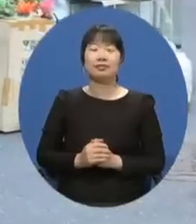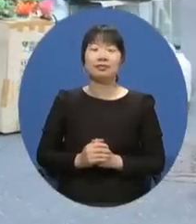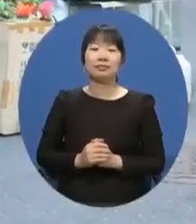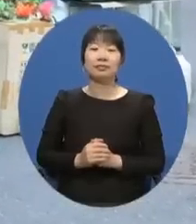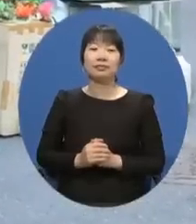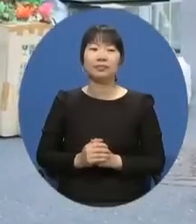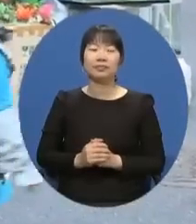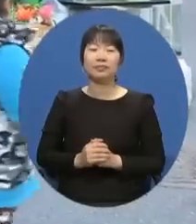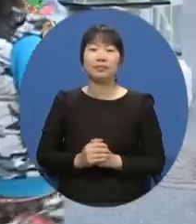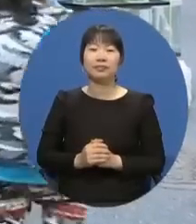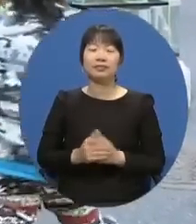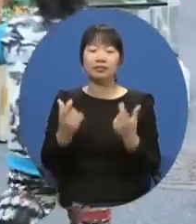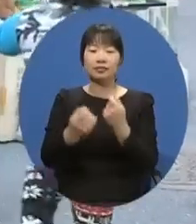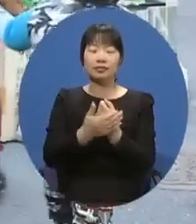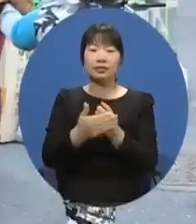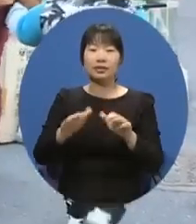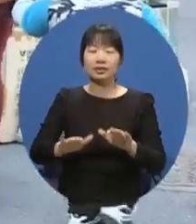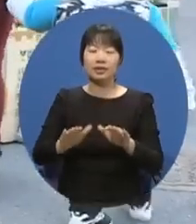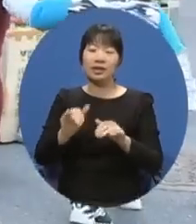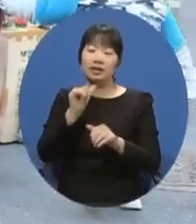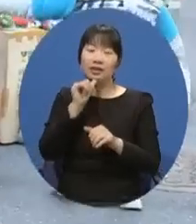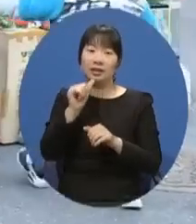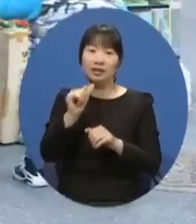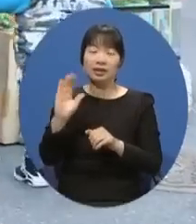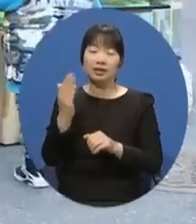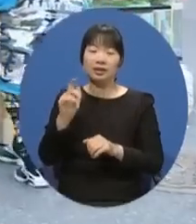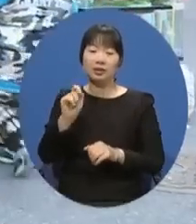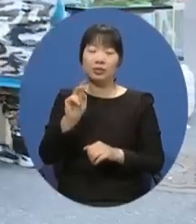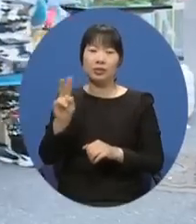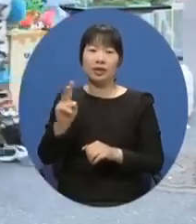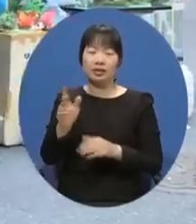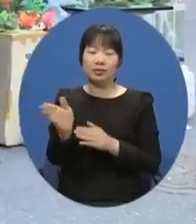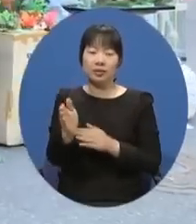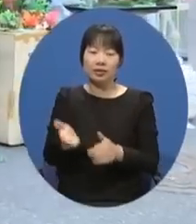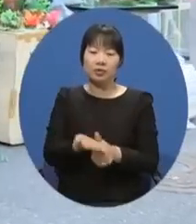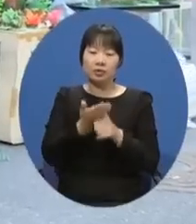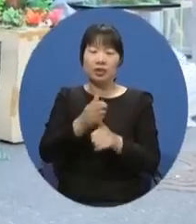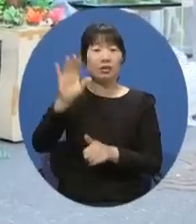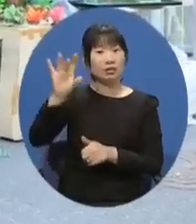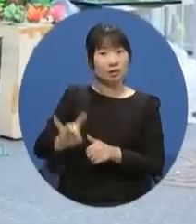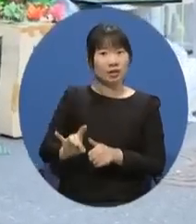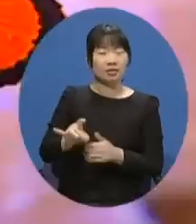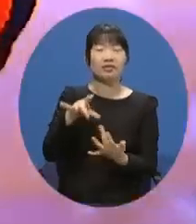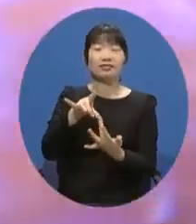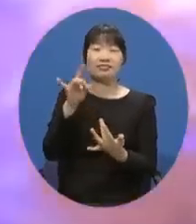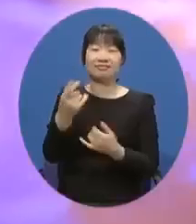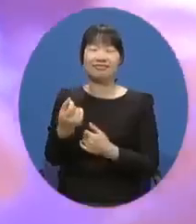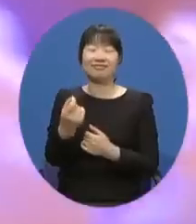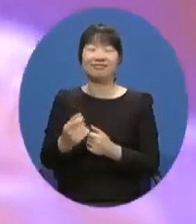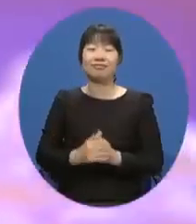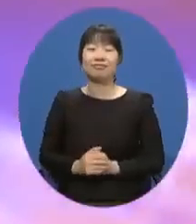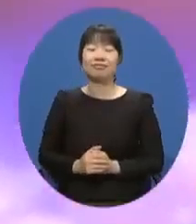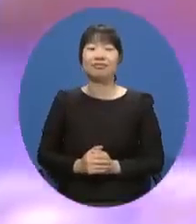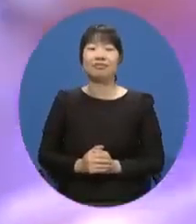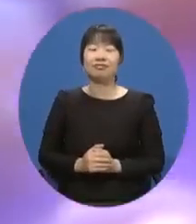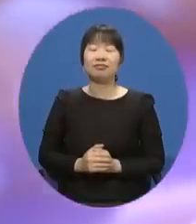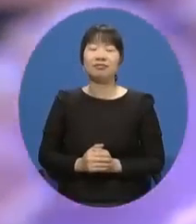어디 보자. 여기 그러니까 이제 곧 5살이 될 고양이는 물고기 키우기가 딱 맞는 선택.